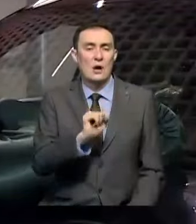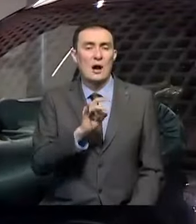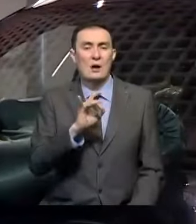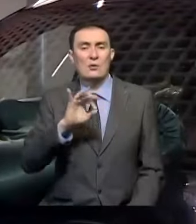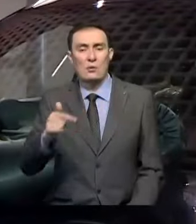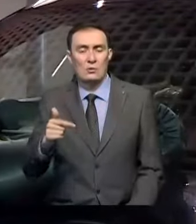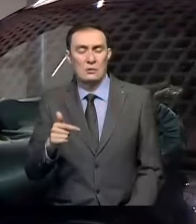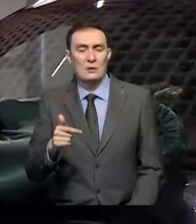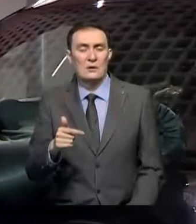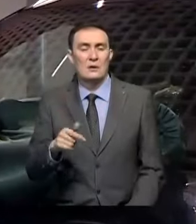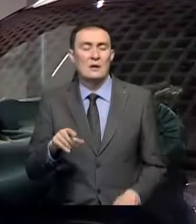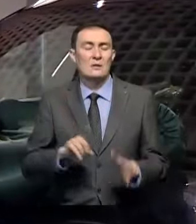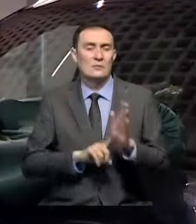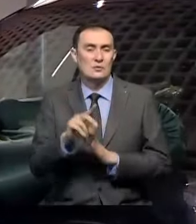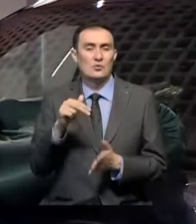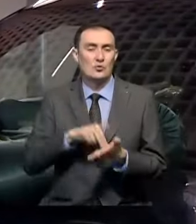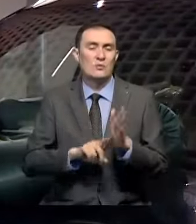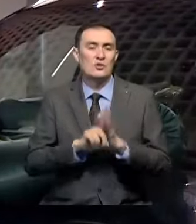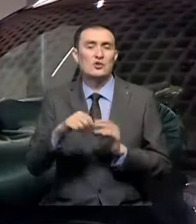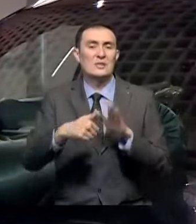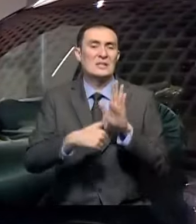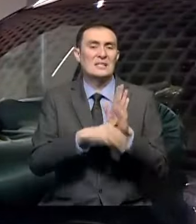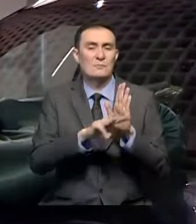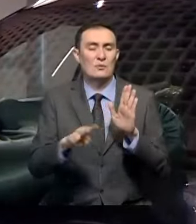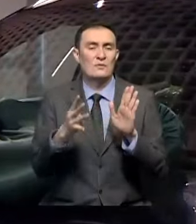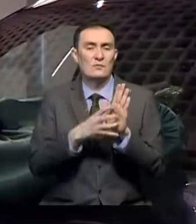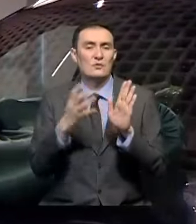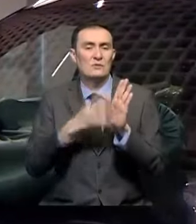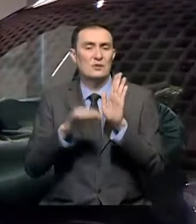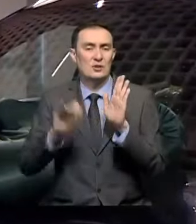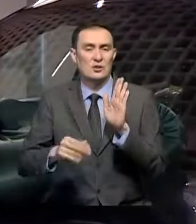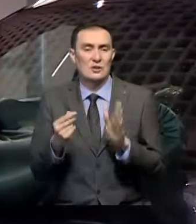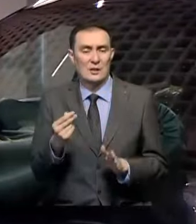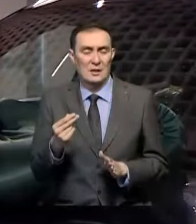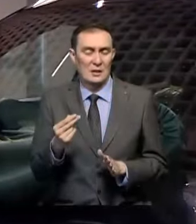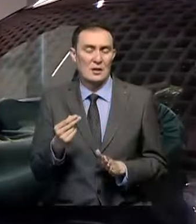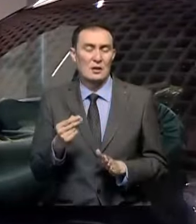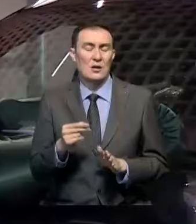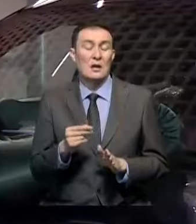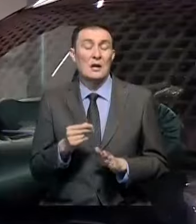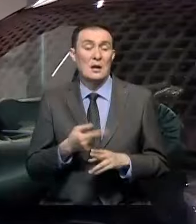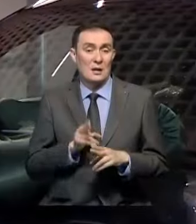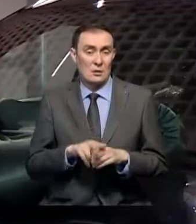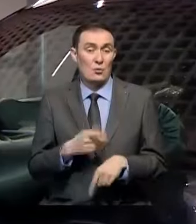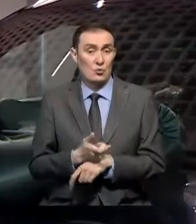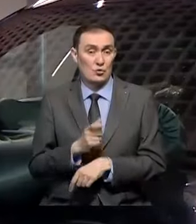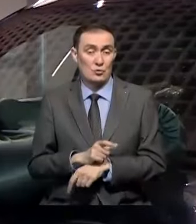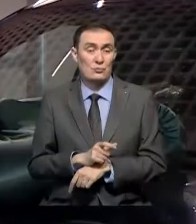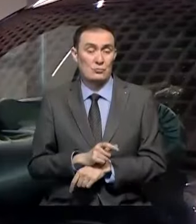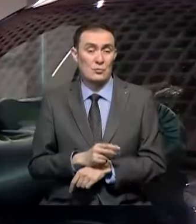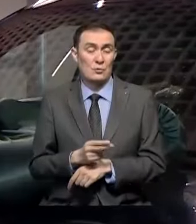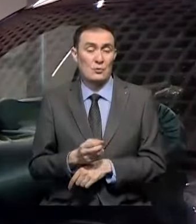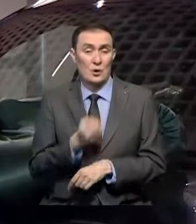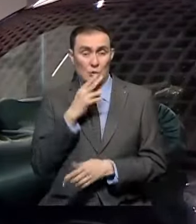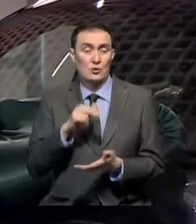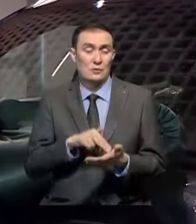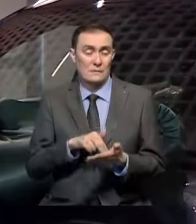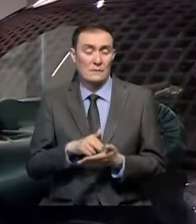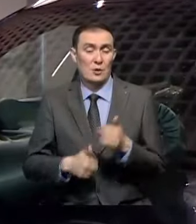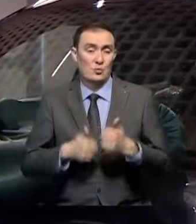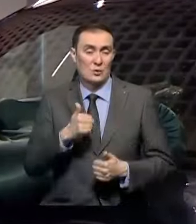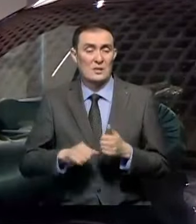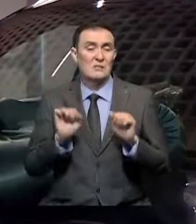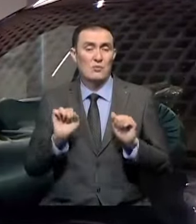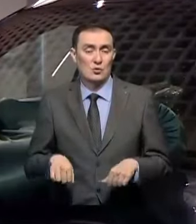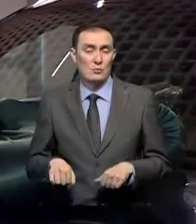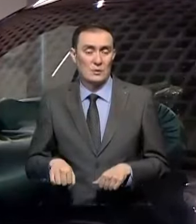на данный момент стартует о стоимости . 90.000 тенге Что является очень конкурентным и качественным продуктом